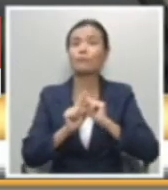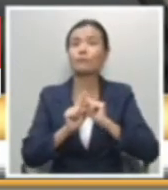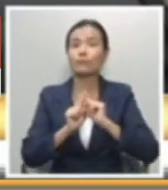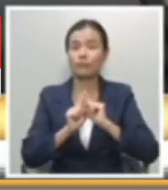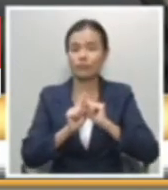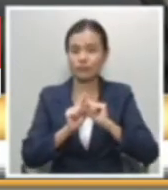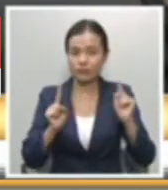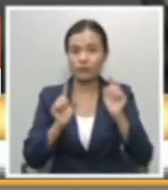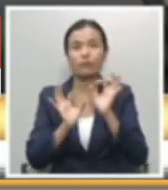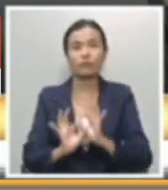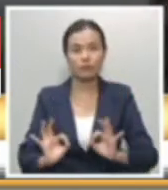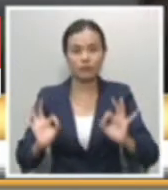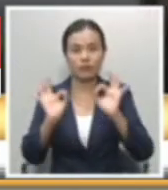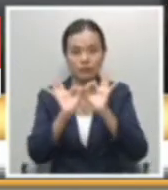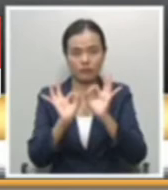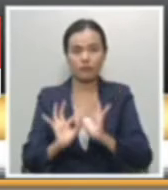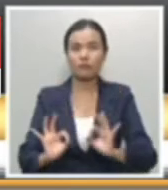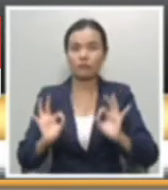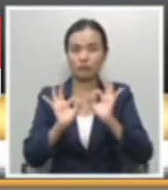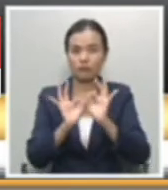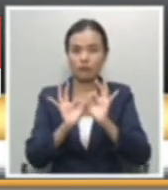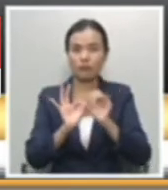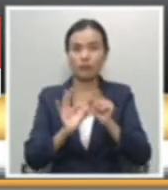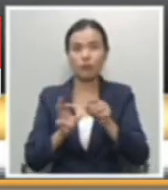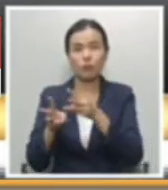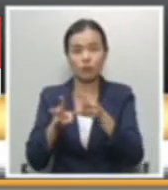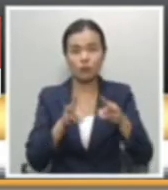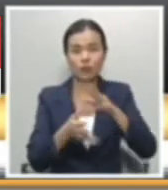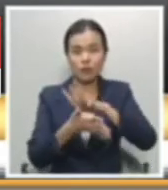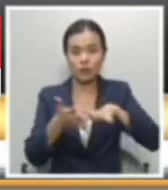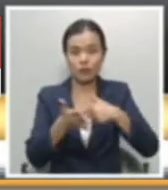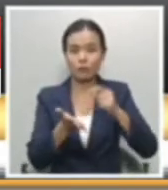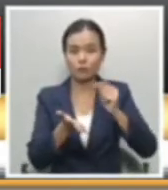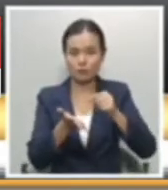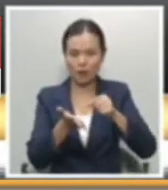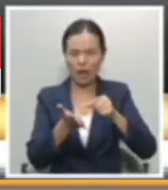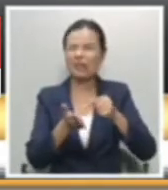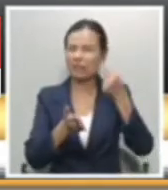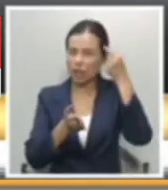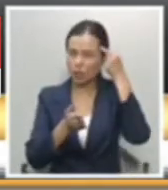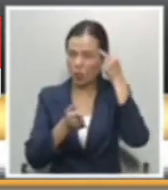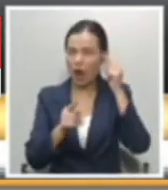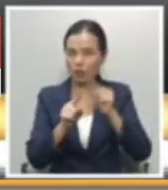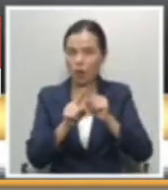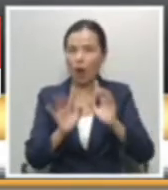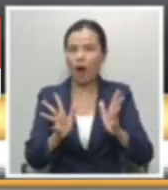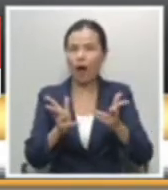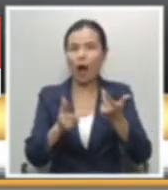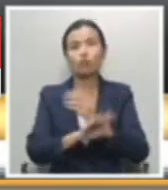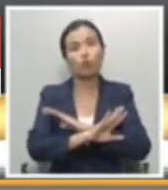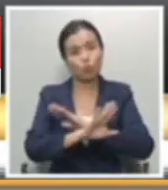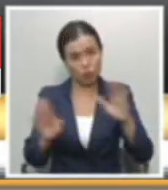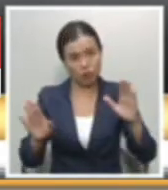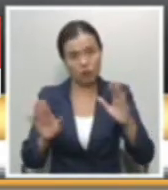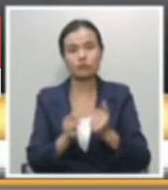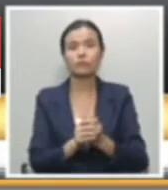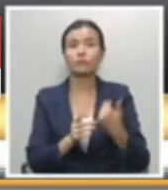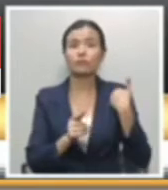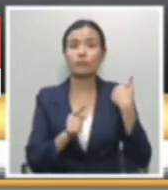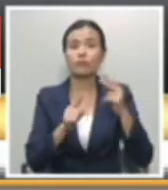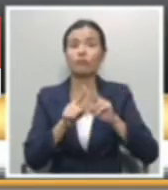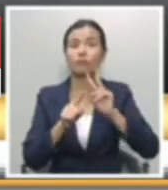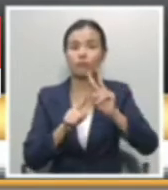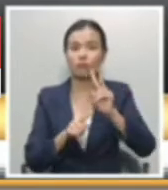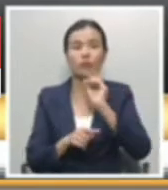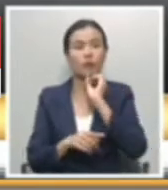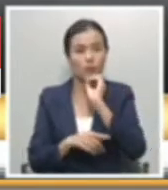ที่เรื่องสำคัญนั้นก็คือว่าเฟืองตัวนี้ใกล้จะไปแล้วเฟืองตัวที่สองที่ผมอยากจะก